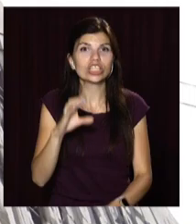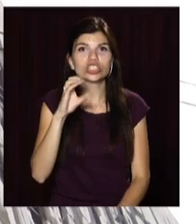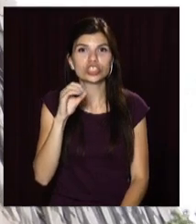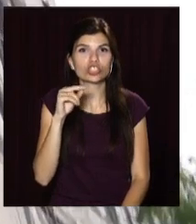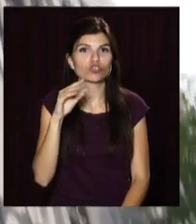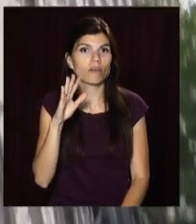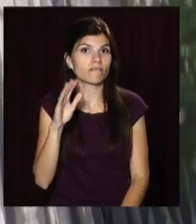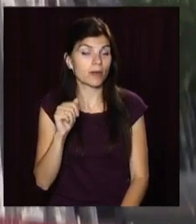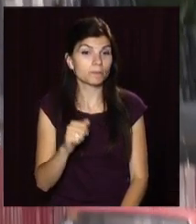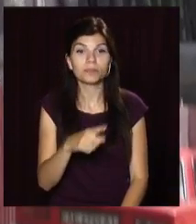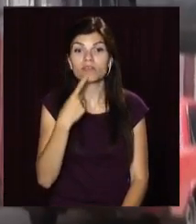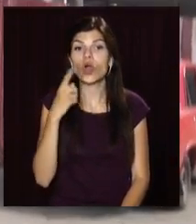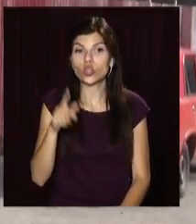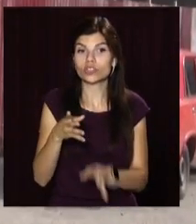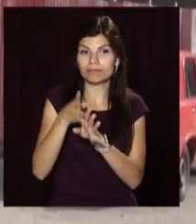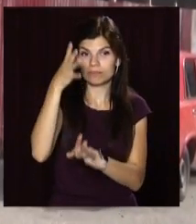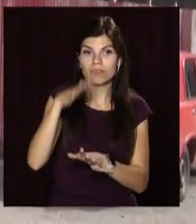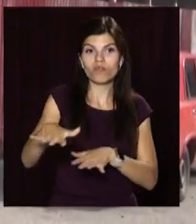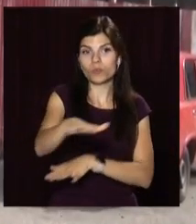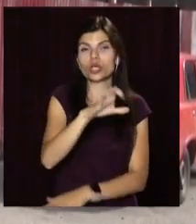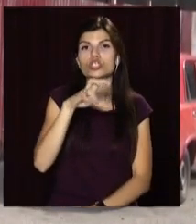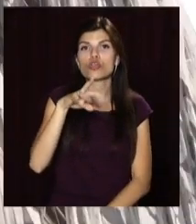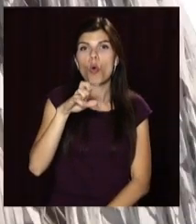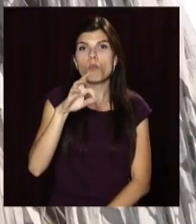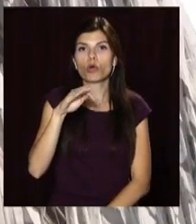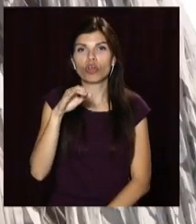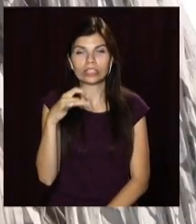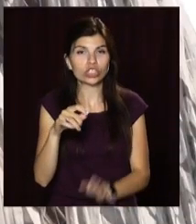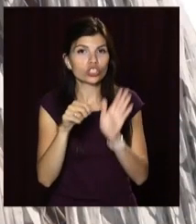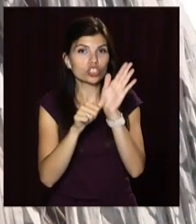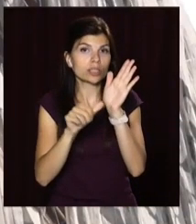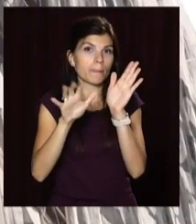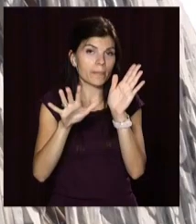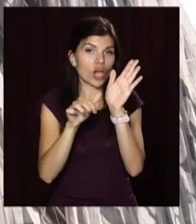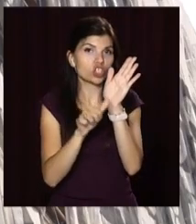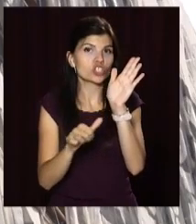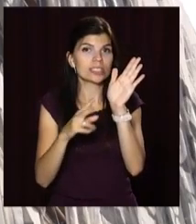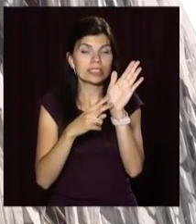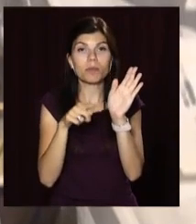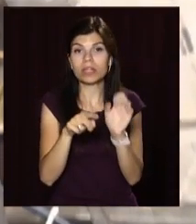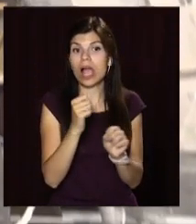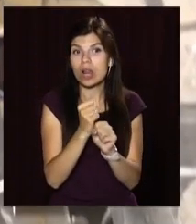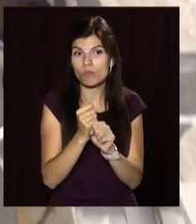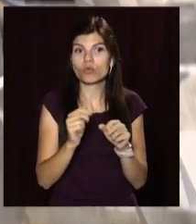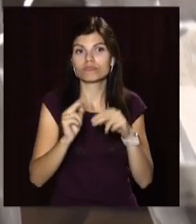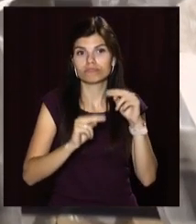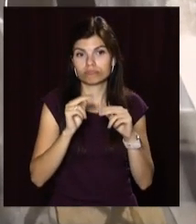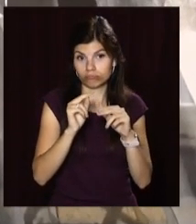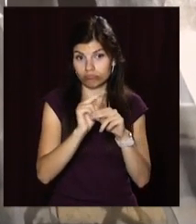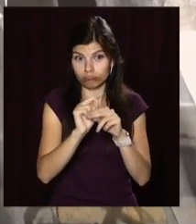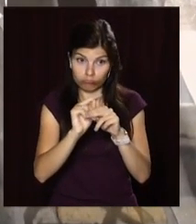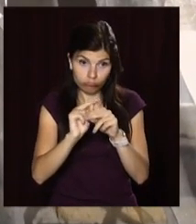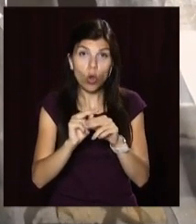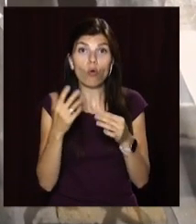фасади прилеглих будинків на проспекті Слобожанському, номер 65 і 67. Роботи вже розпочинали, однак поставили